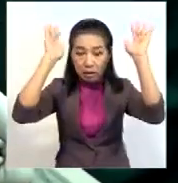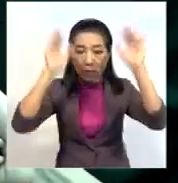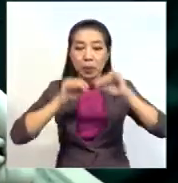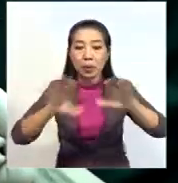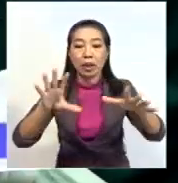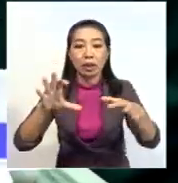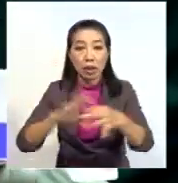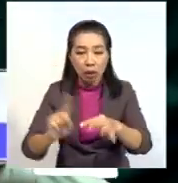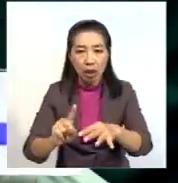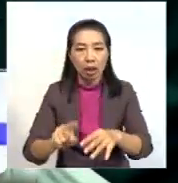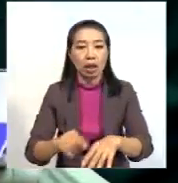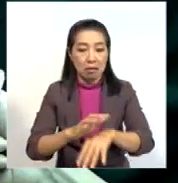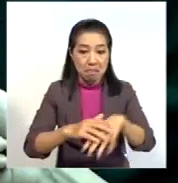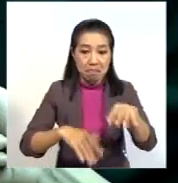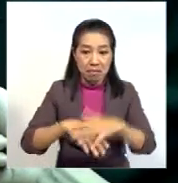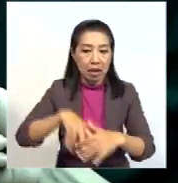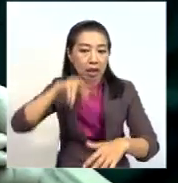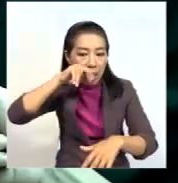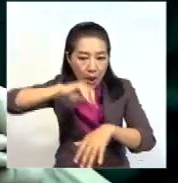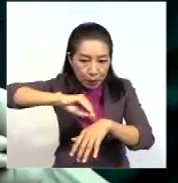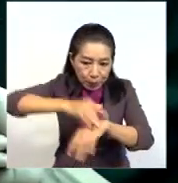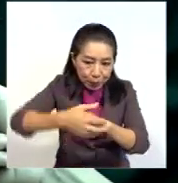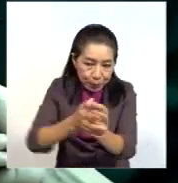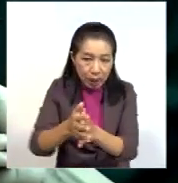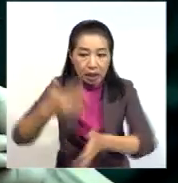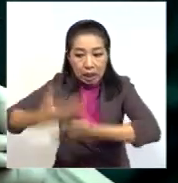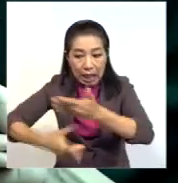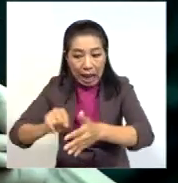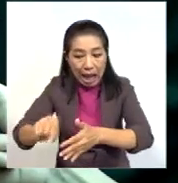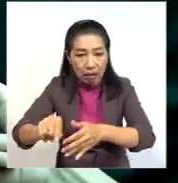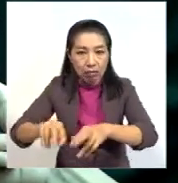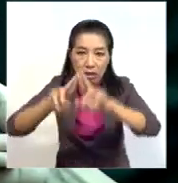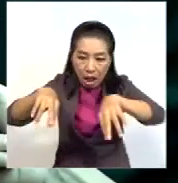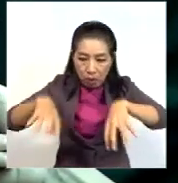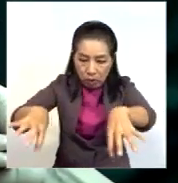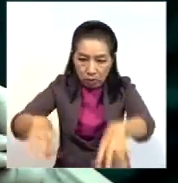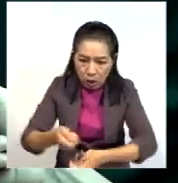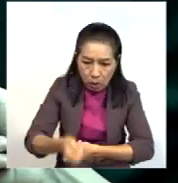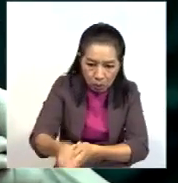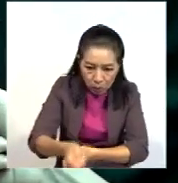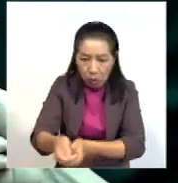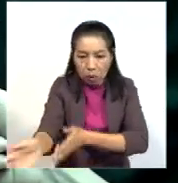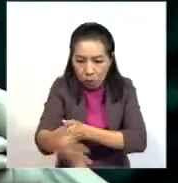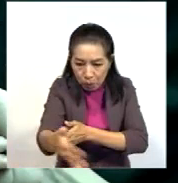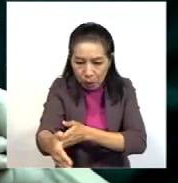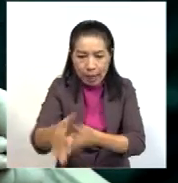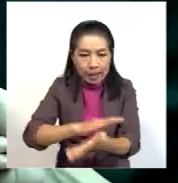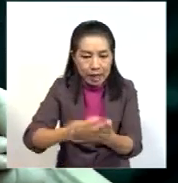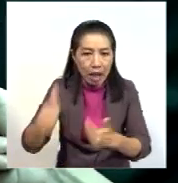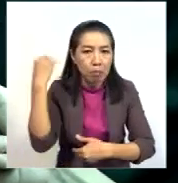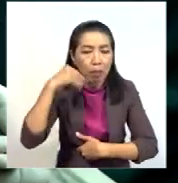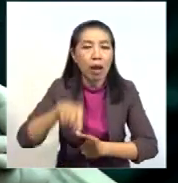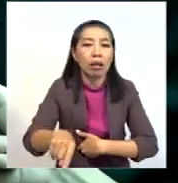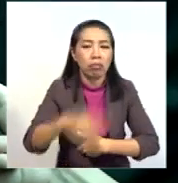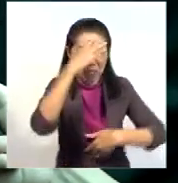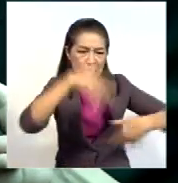การหมั่นล้างทำความสะอาดตลาดโดยเฉพาะยิ่งในส่วนที่พี่น้องประชาชนมีโอกาสจะไปสัมผัสไปจับซ้ำซ้อนเนี่ย